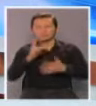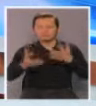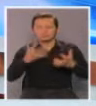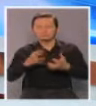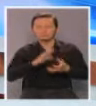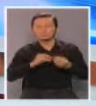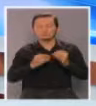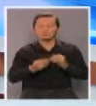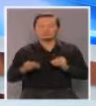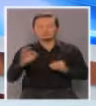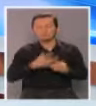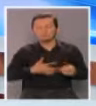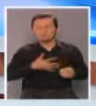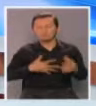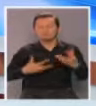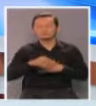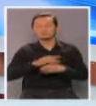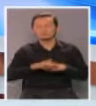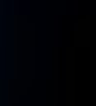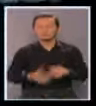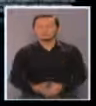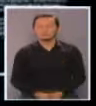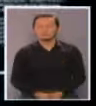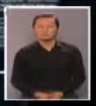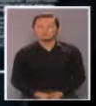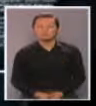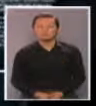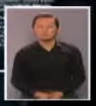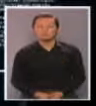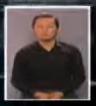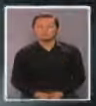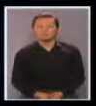расследование» проблема, волнующая многих горожан.